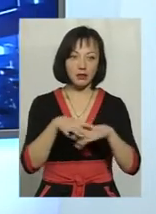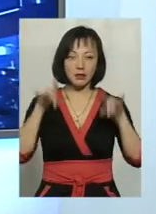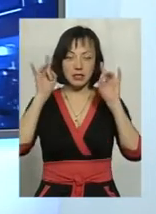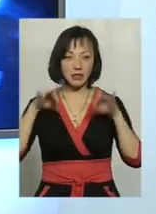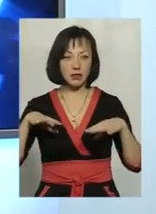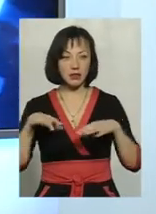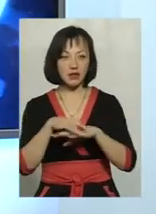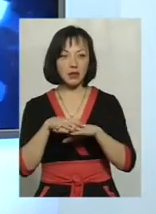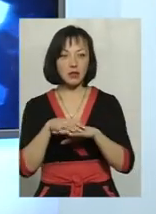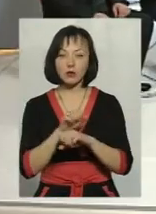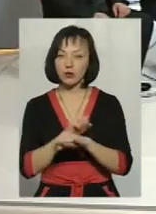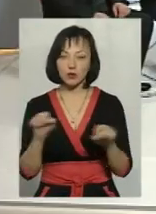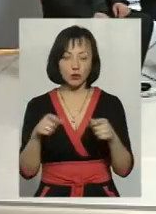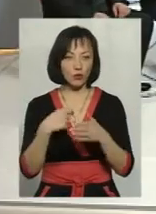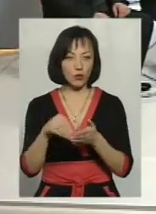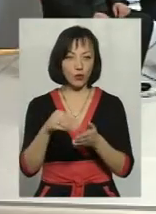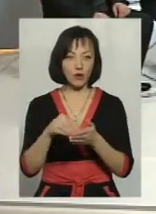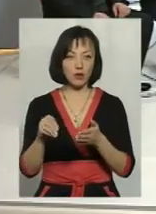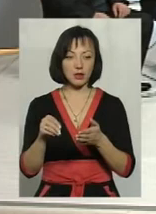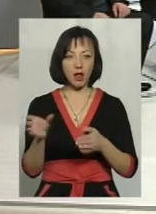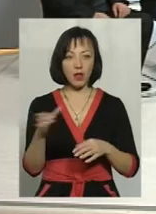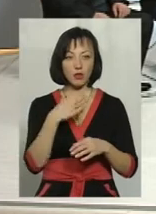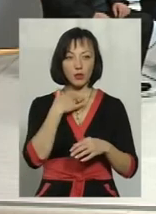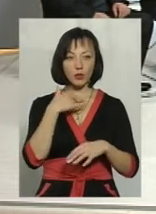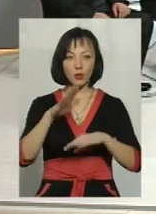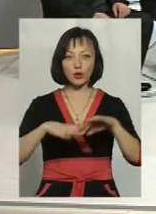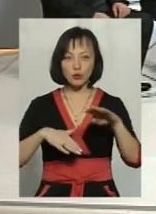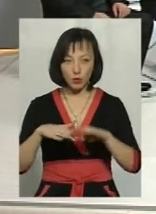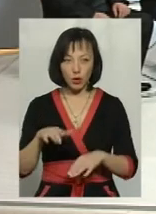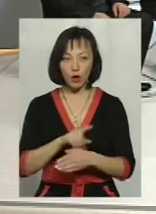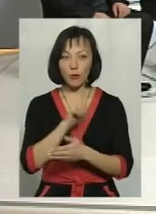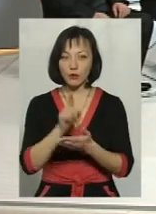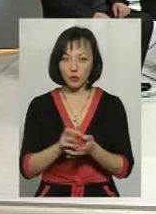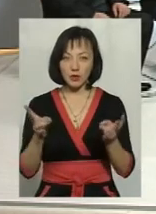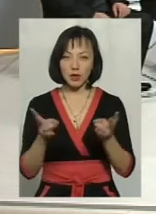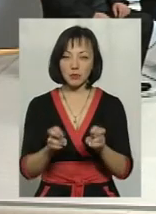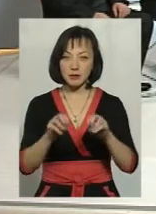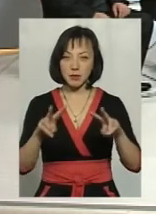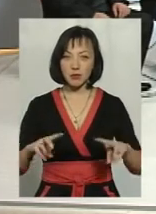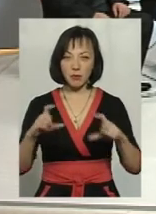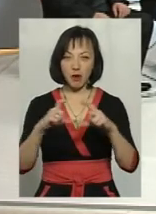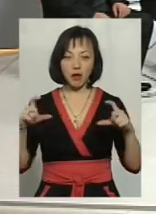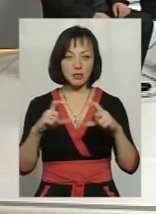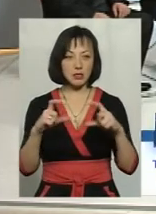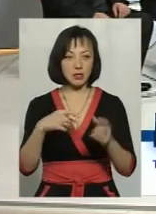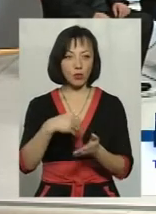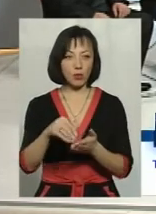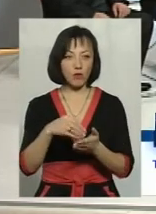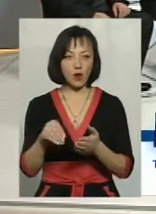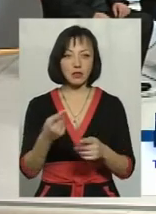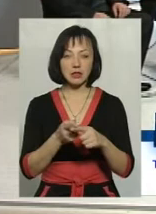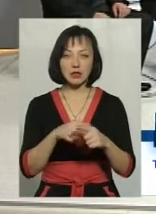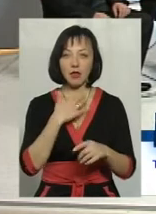стихійних ринках, не можна купувати такі алкогольні напої з рук. А обов'язково треба в спеціалізованих магазинах купувати такі